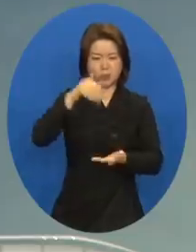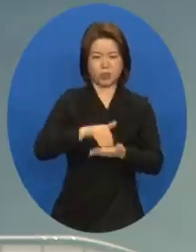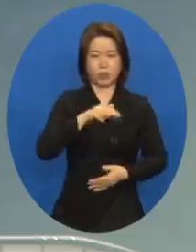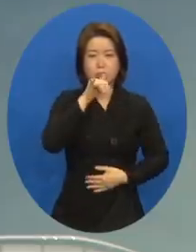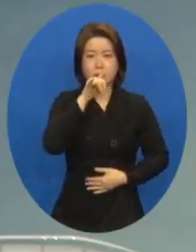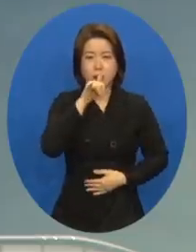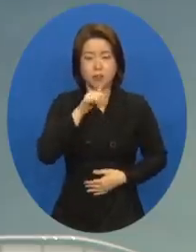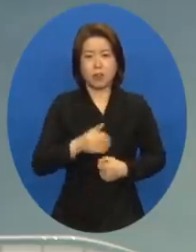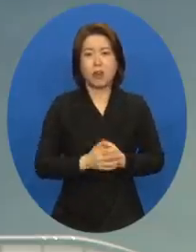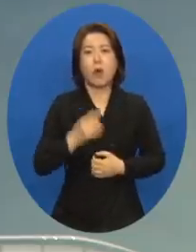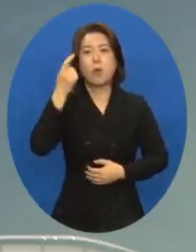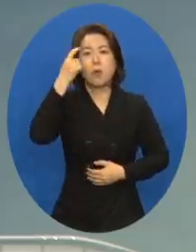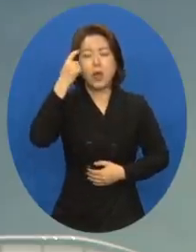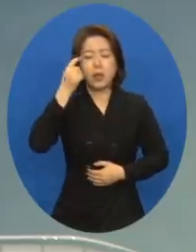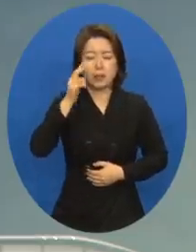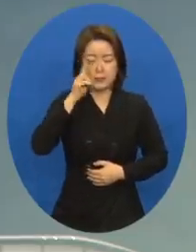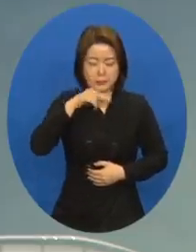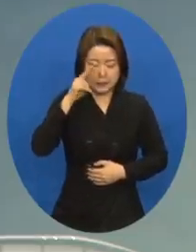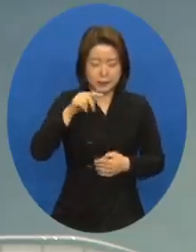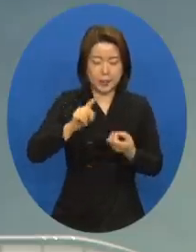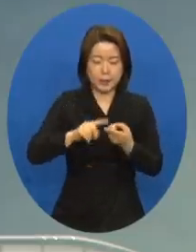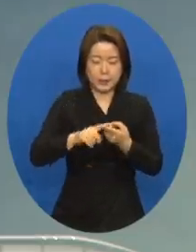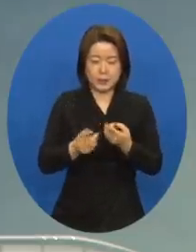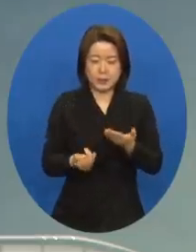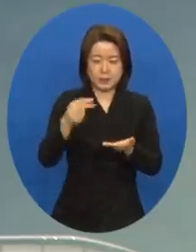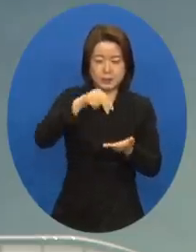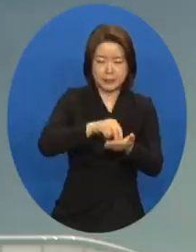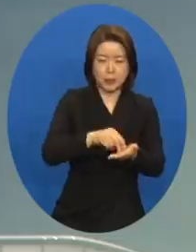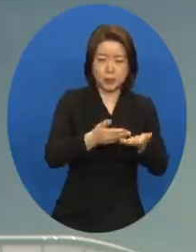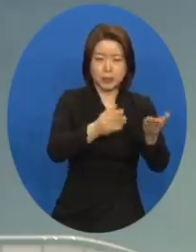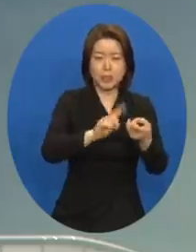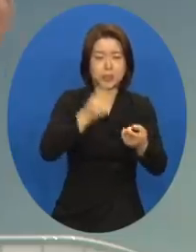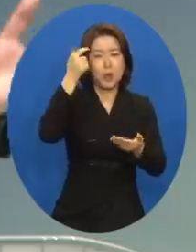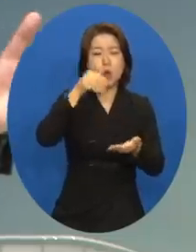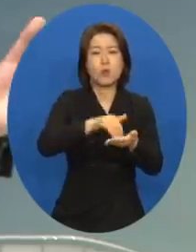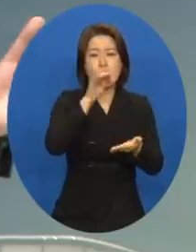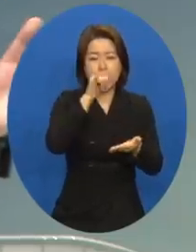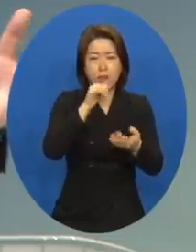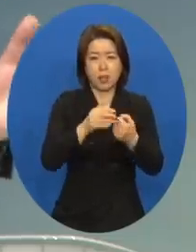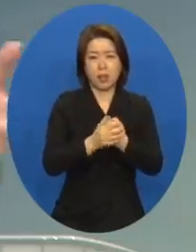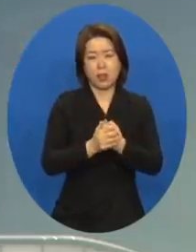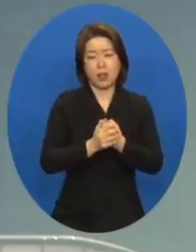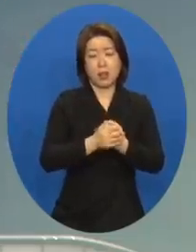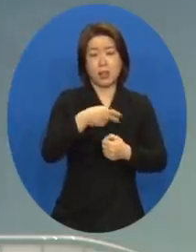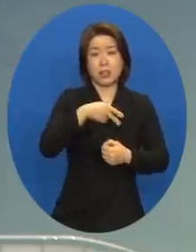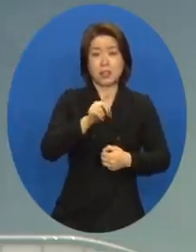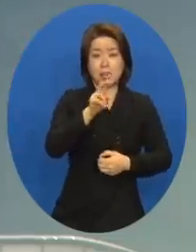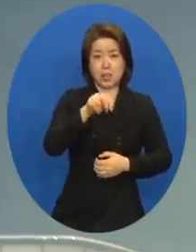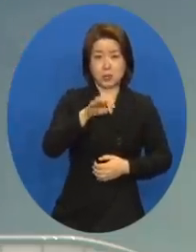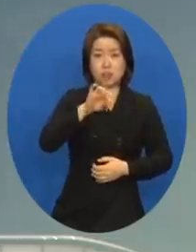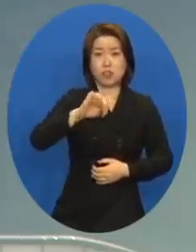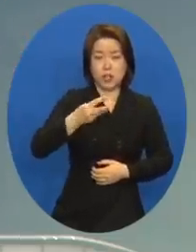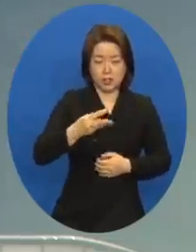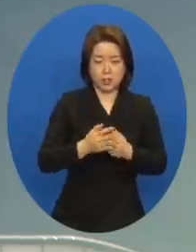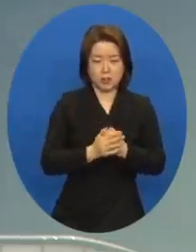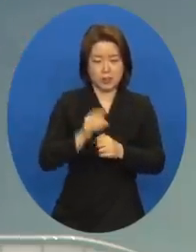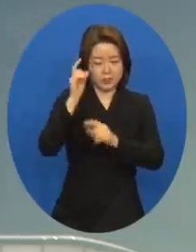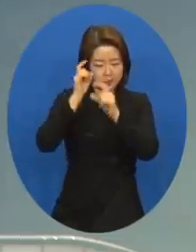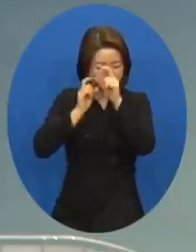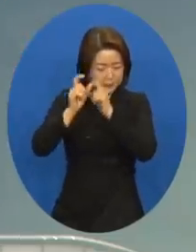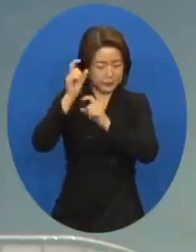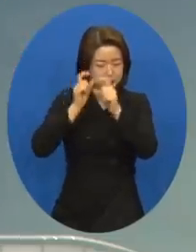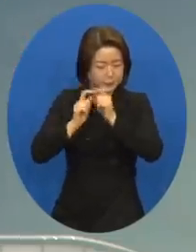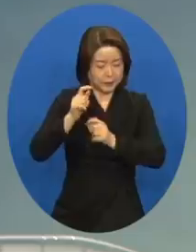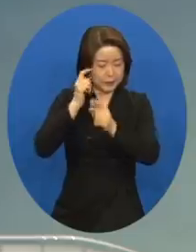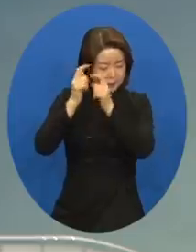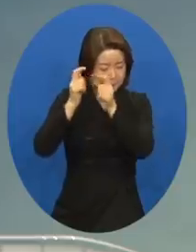하십니다. 사울을 세운 것에 대하여 사무엘은 밤잠을 자지 못하고 기도합니다. 그런데도